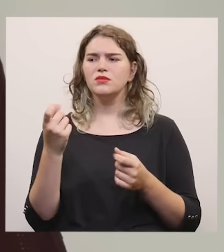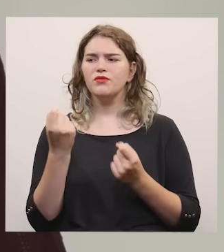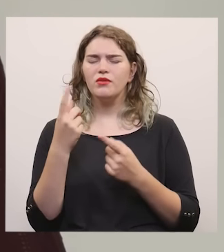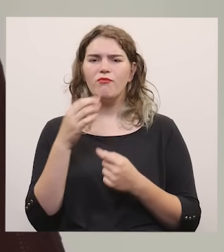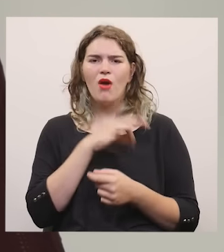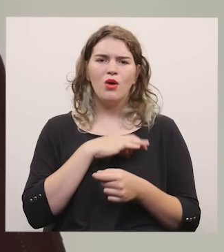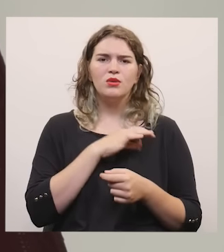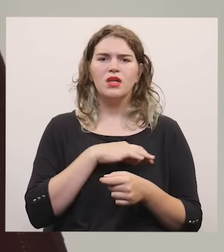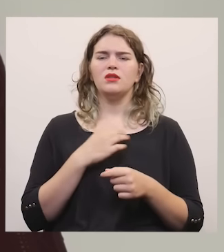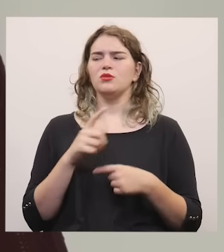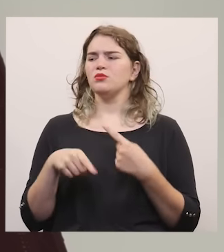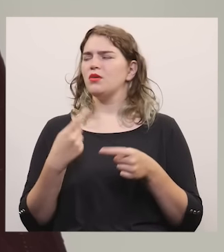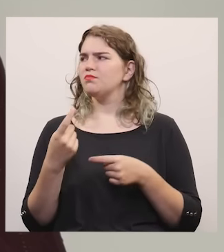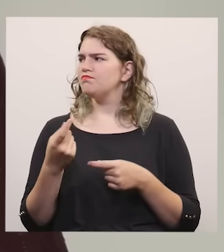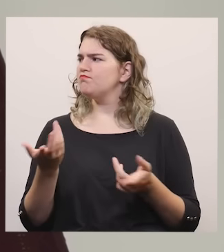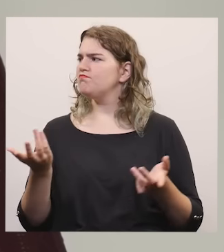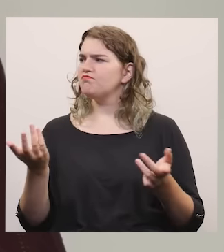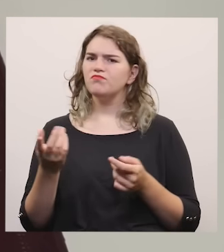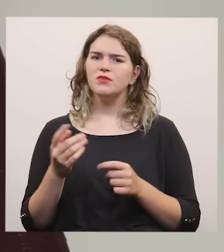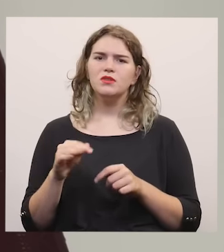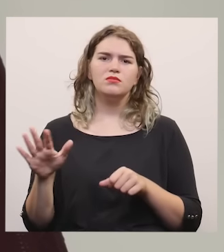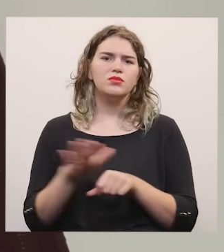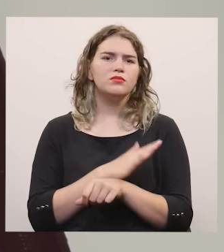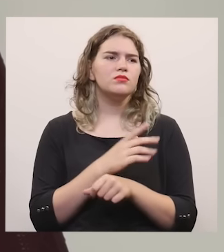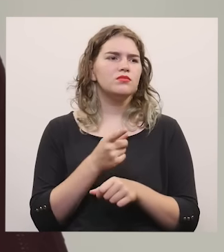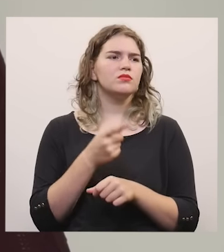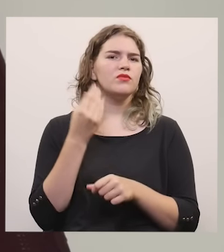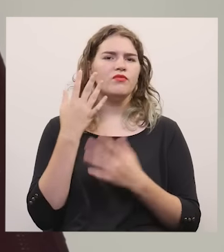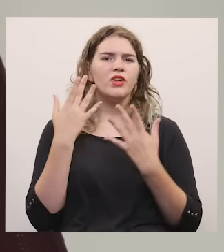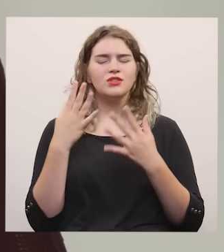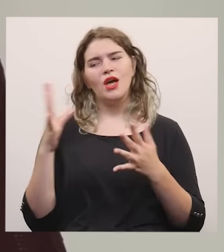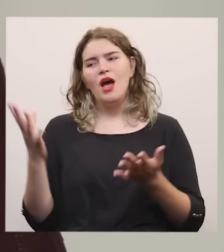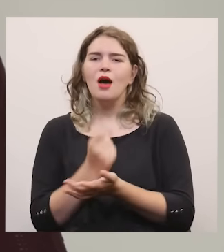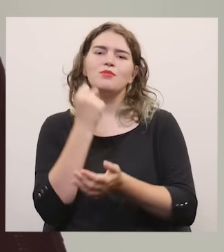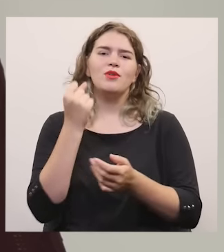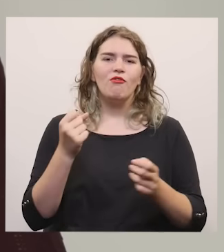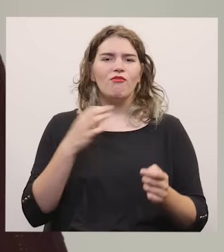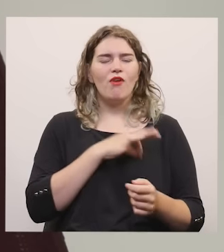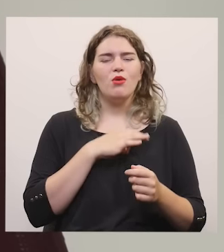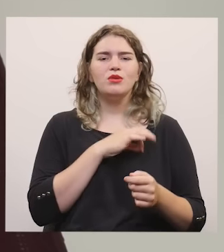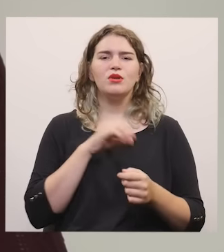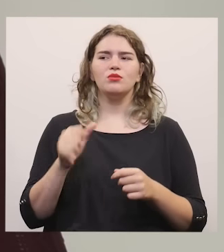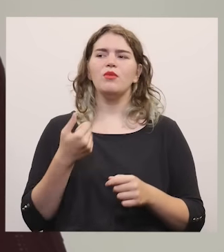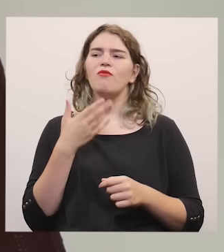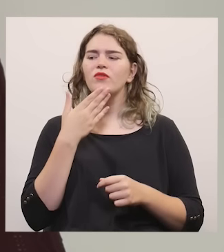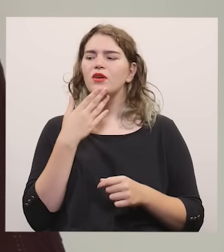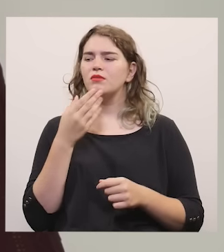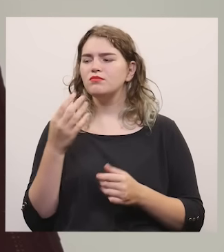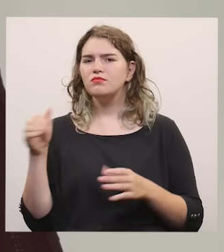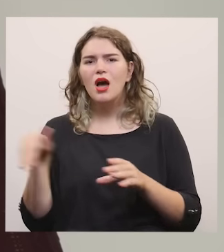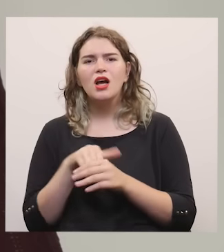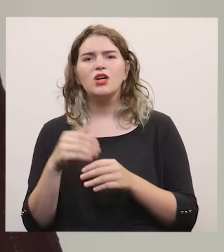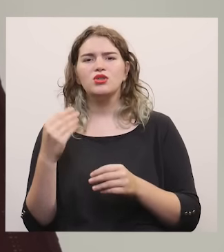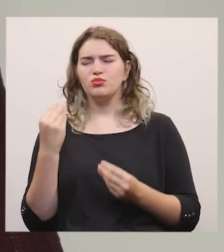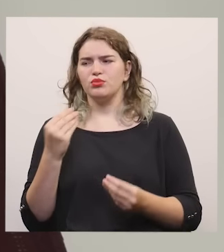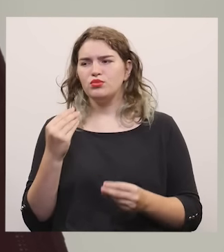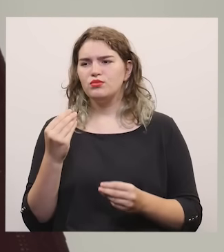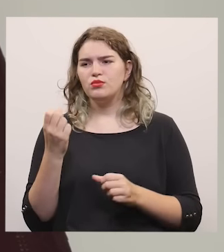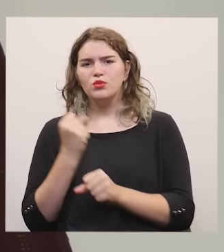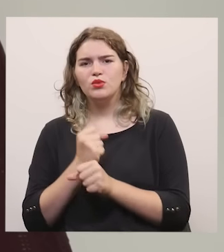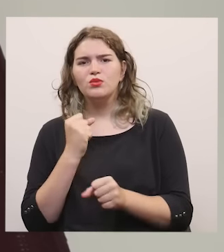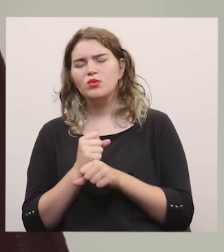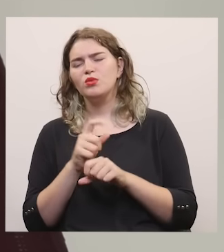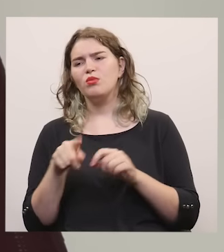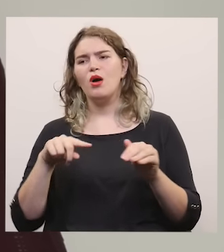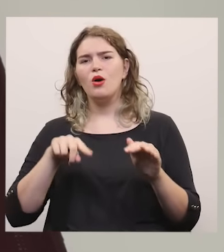facultatea. După ce am terminat facultatea, parcă ne umplem un pic golul acela din suflet cu o fericire că am absolvit-o, după aia vrem o carieră, vrem un job, după aia